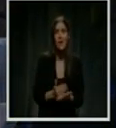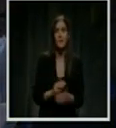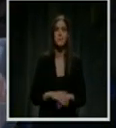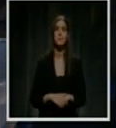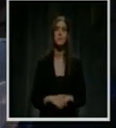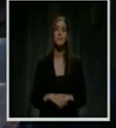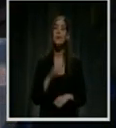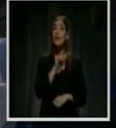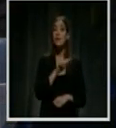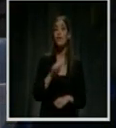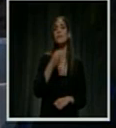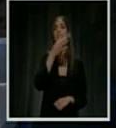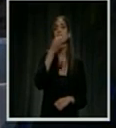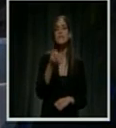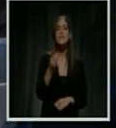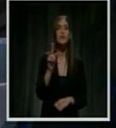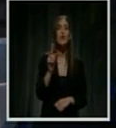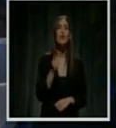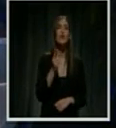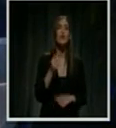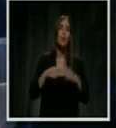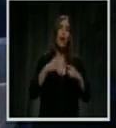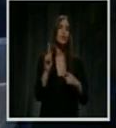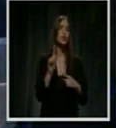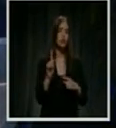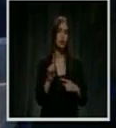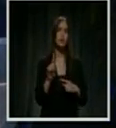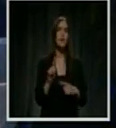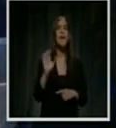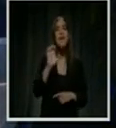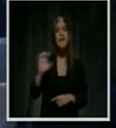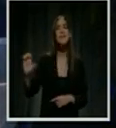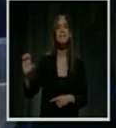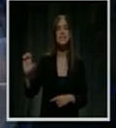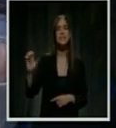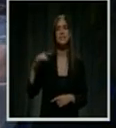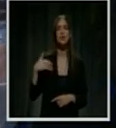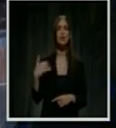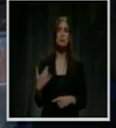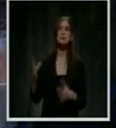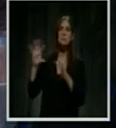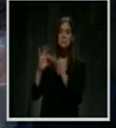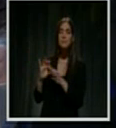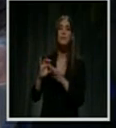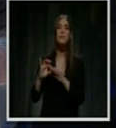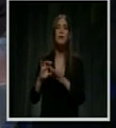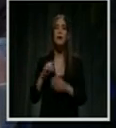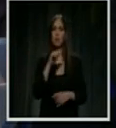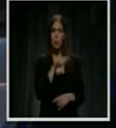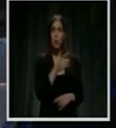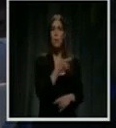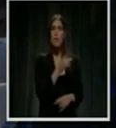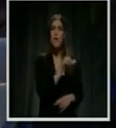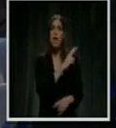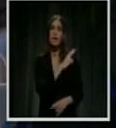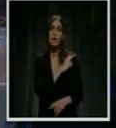għandix il-Palestina illi tkun. Jiena ngħid il-Prim Ministru, taf kemm ilu jgħid illi jaqbel anke aħna naqblu li għandu jiġi rikonux l-Istat